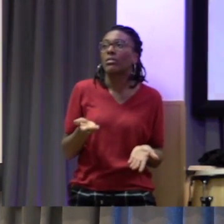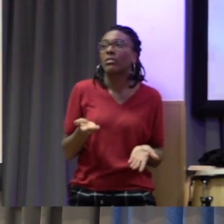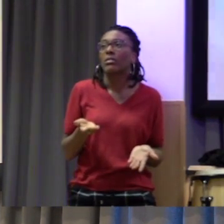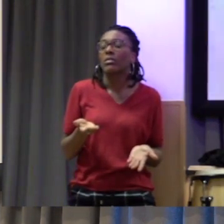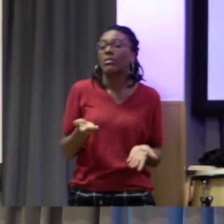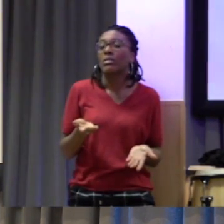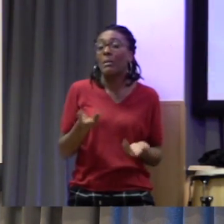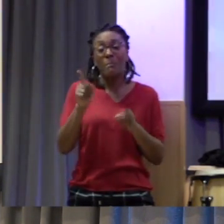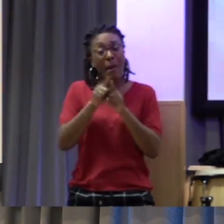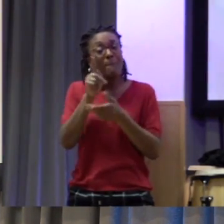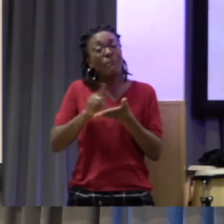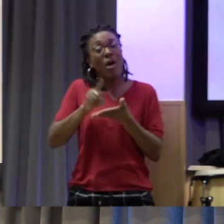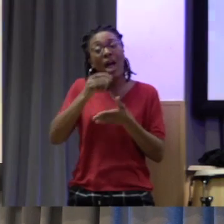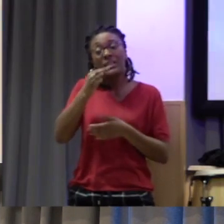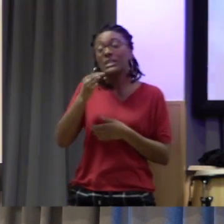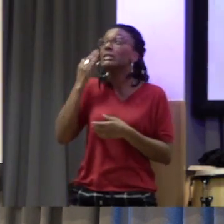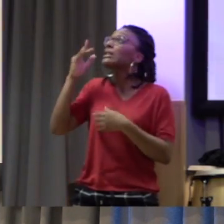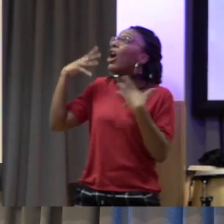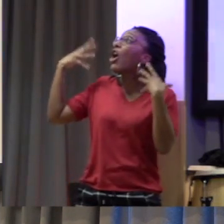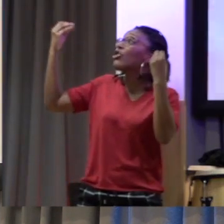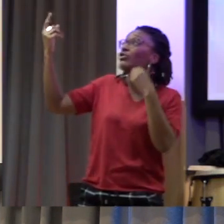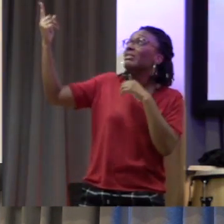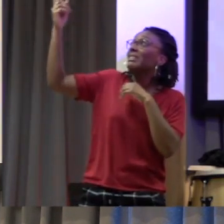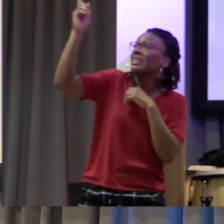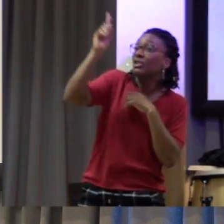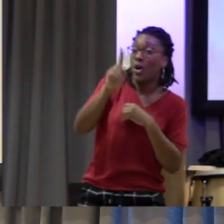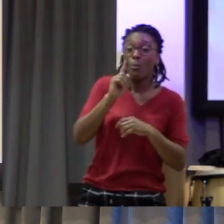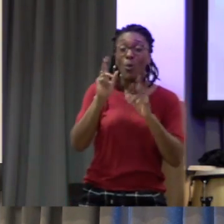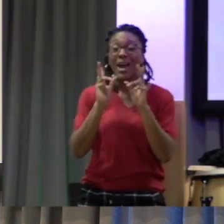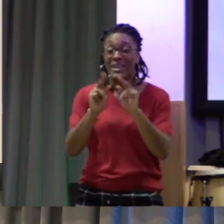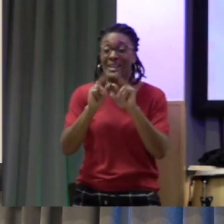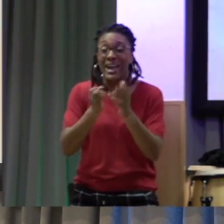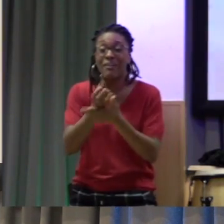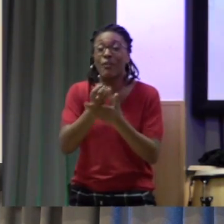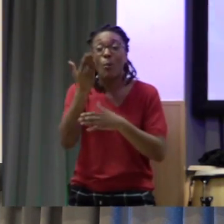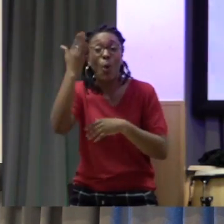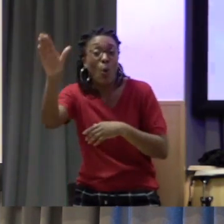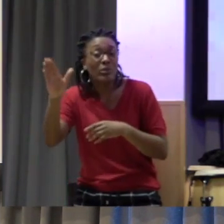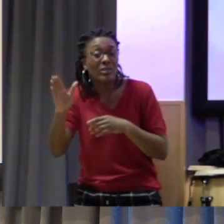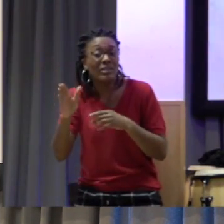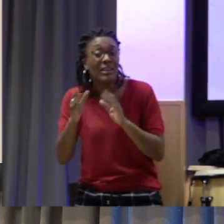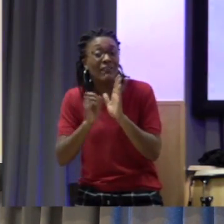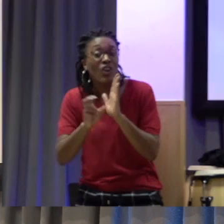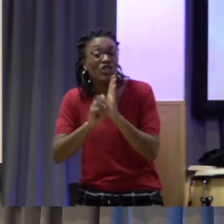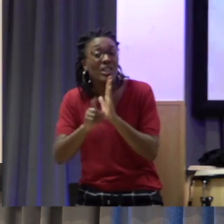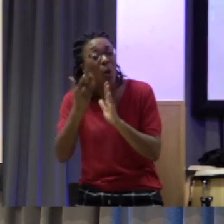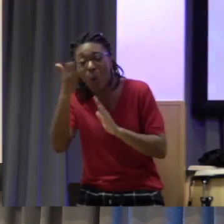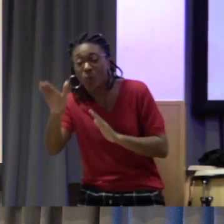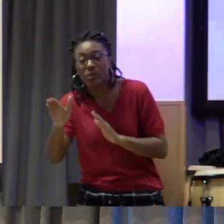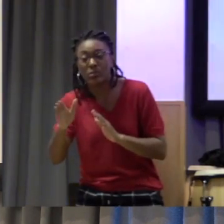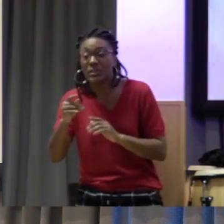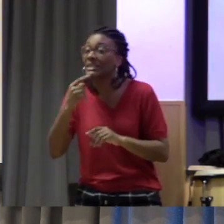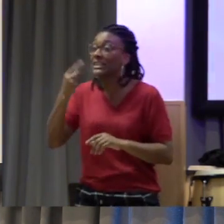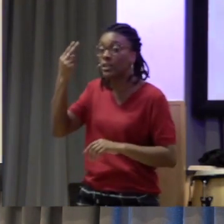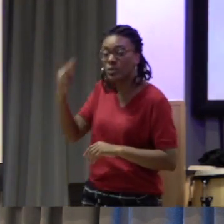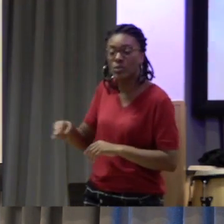du ciel descend pour lui annoncer un autre évangile que celui qu'il a reçu, dites non. Mais aujourd'hui, on annonce